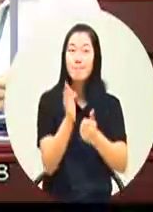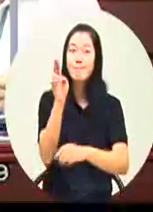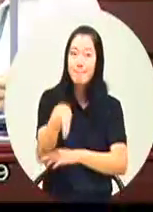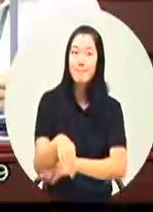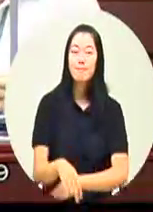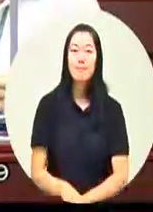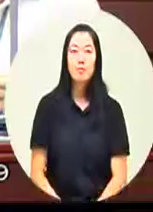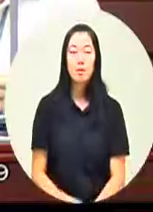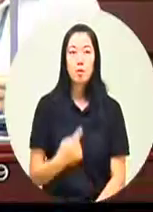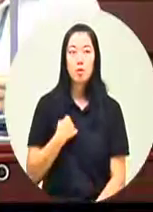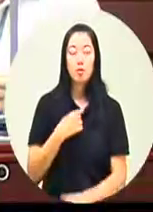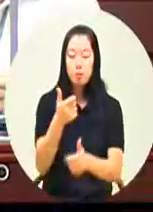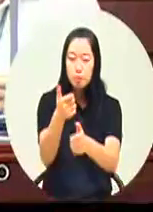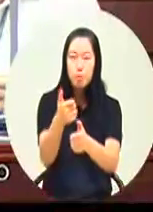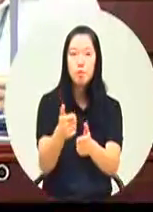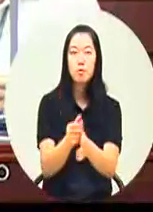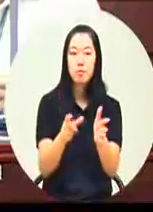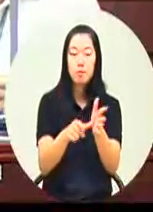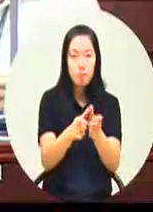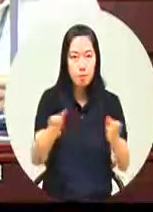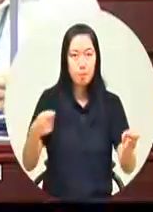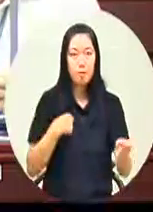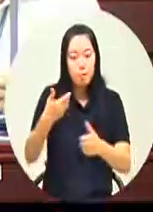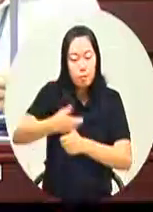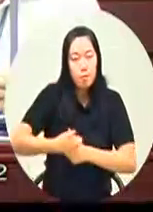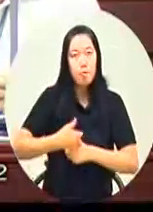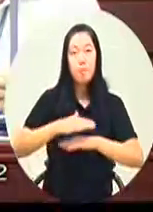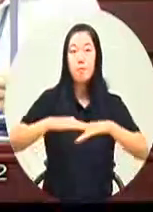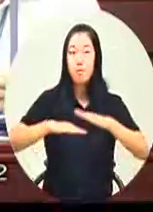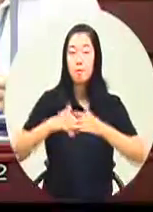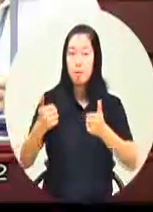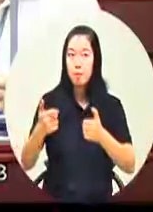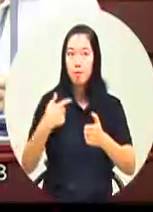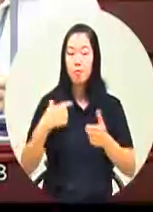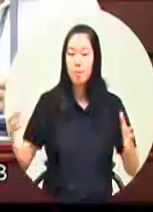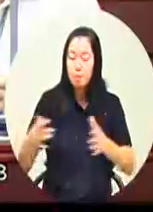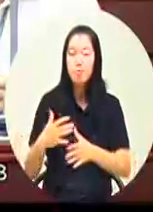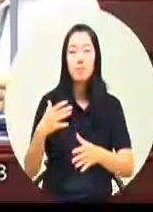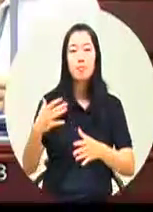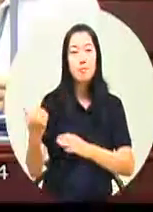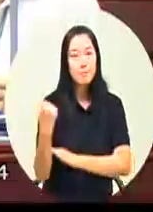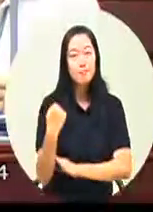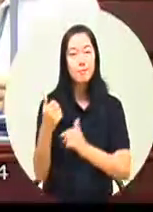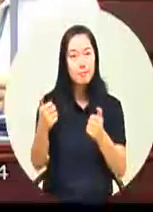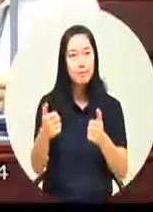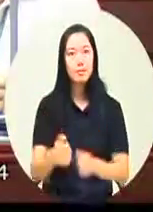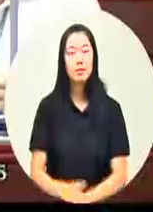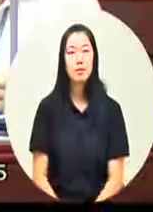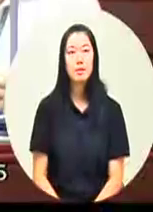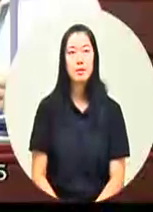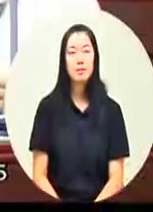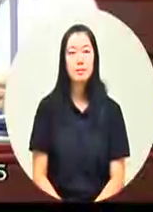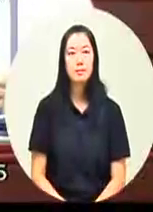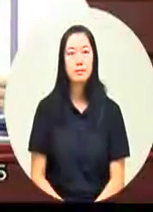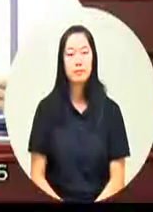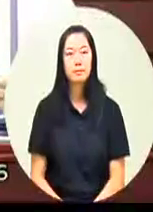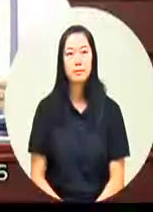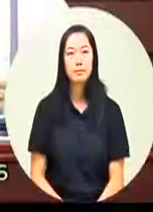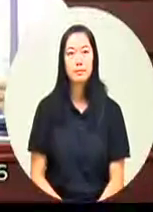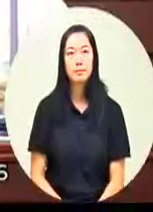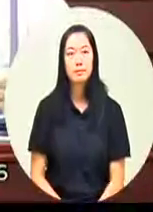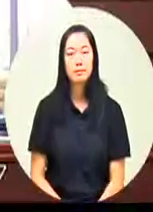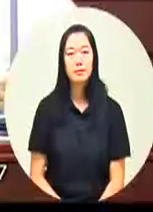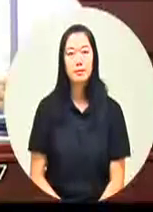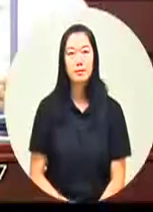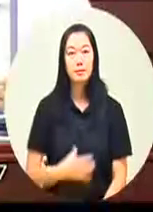期以来吴议员一直在这个方面给我们很多协助，我们一起来努力。 谢谢。那接下来我